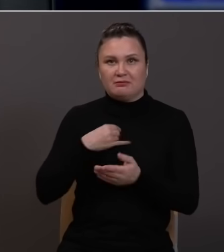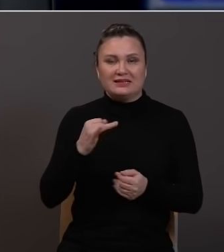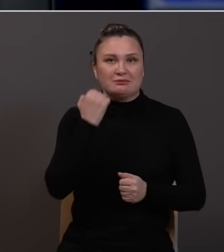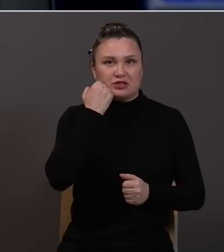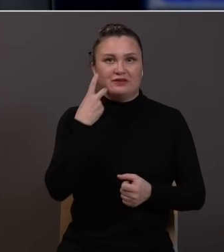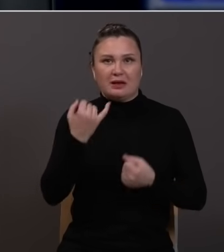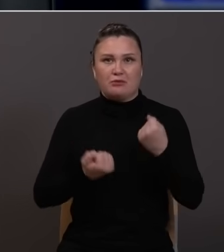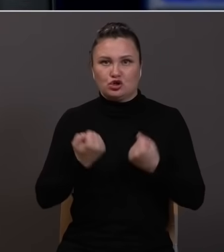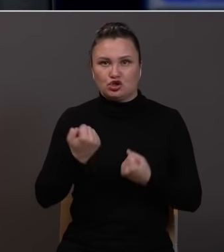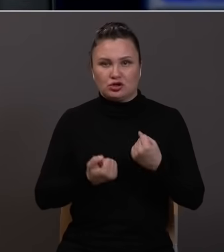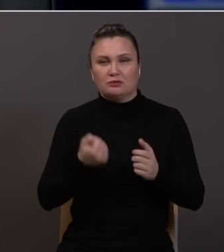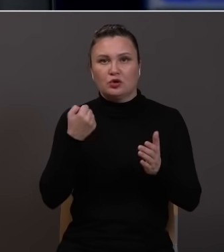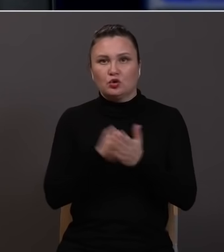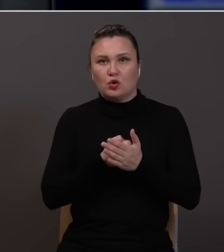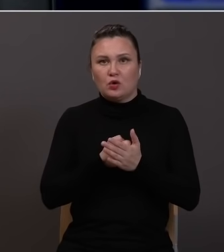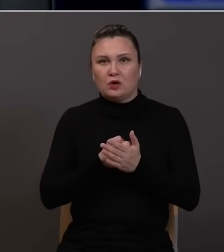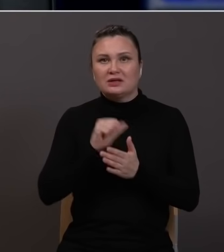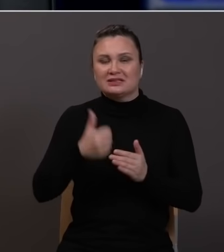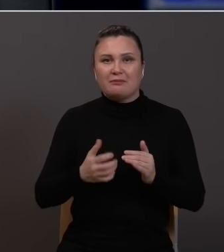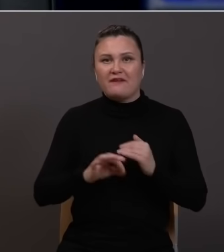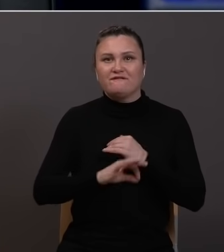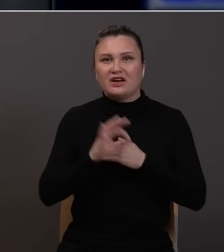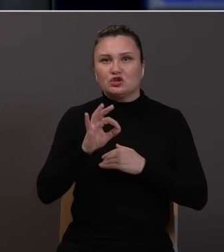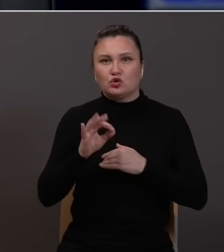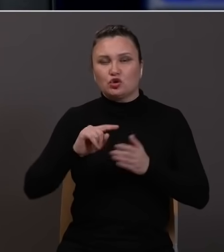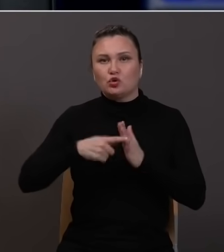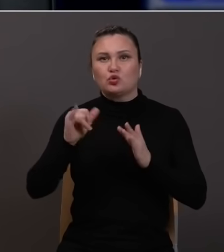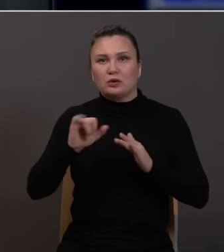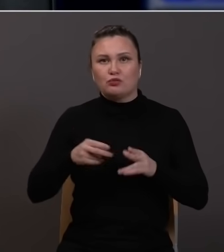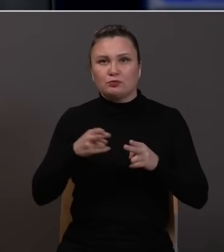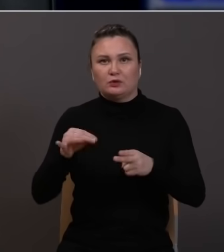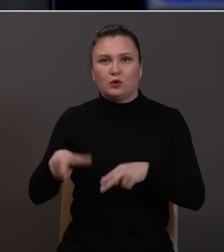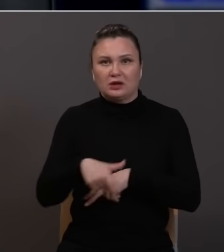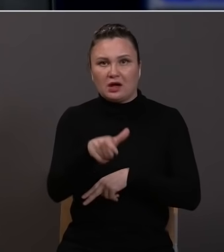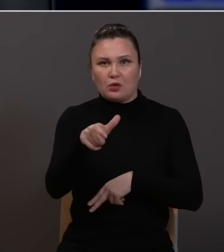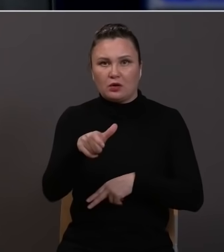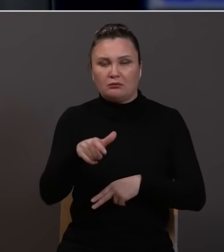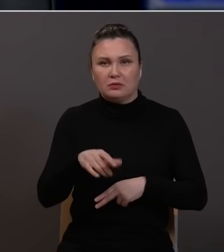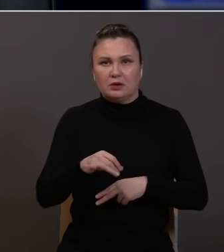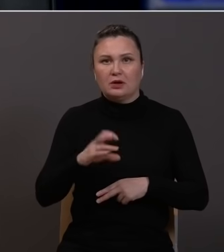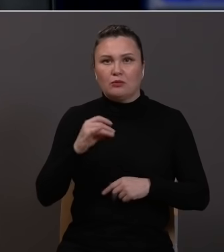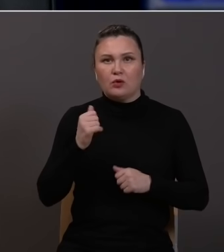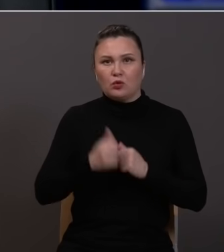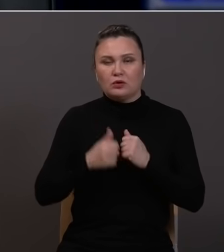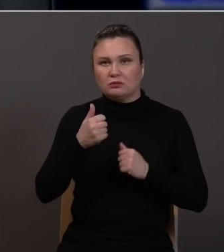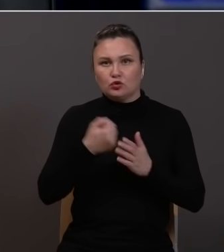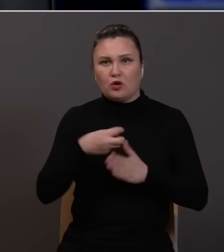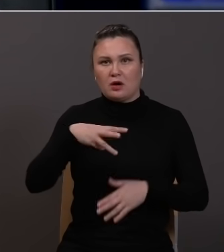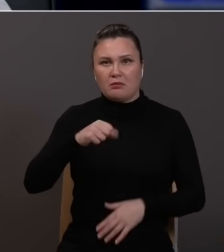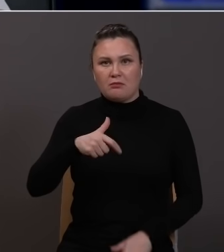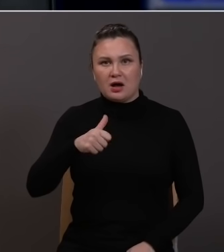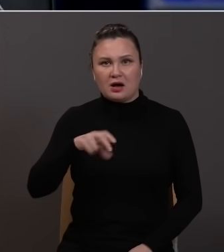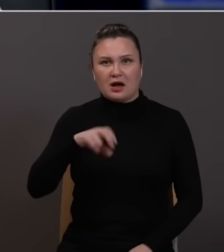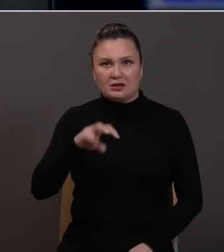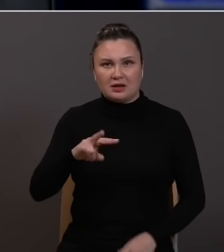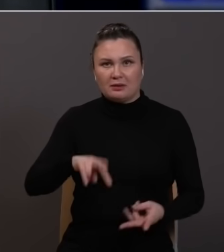на автомобилях, доезжаем до самой восточной точки, куда можно доехать по дорогам, по круглогодичным дорогам, до Магадана.